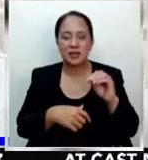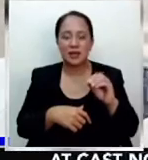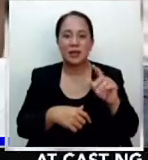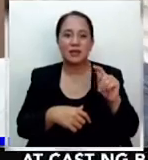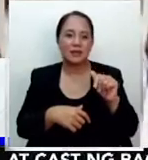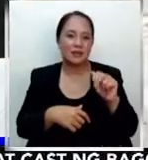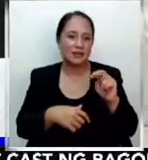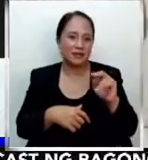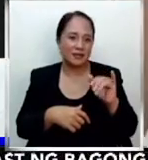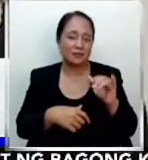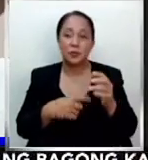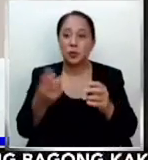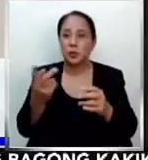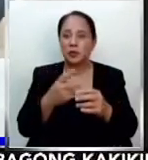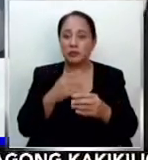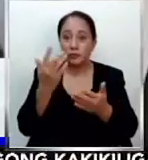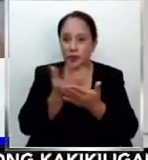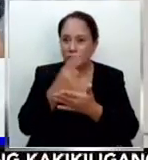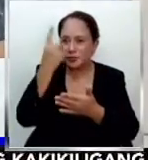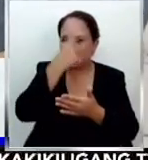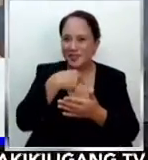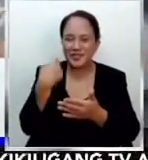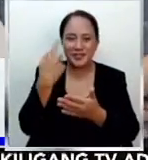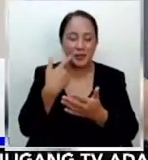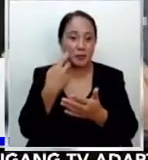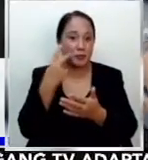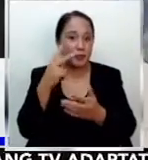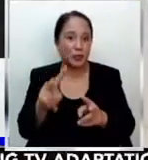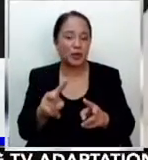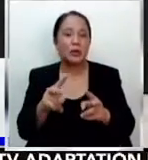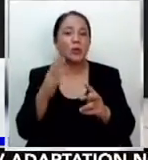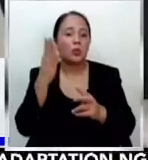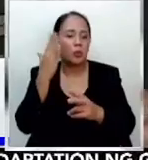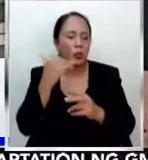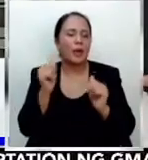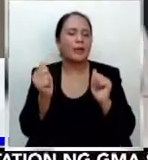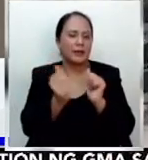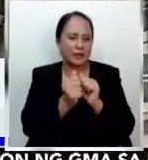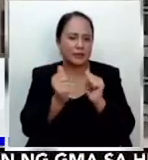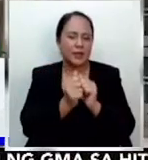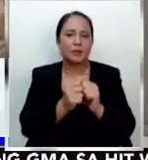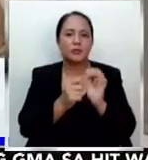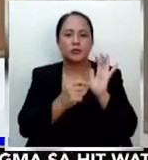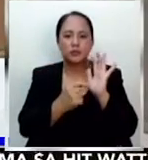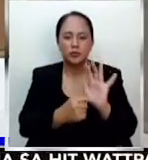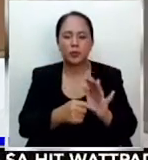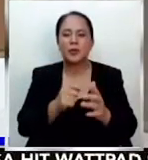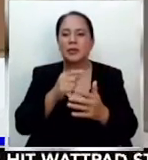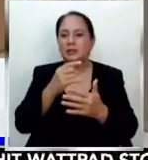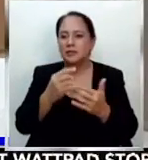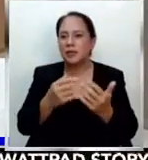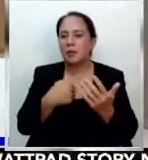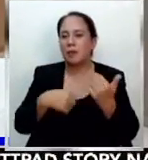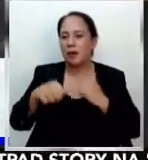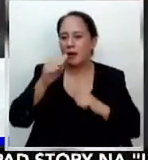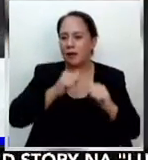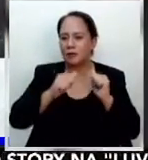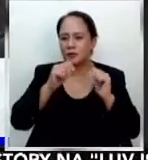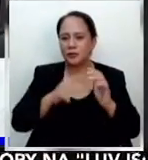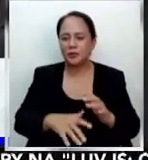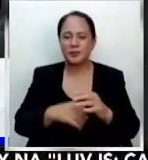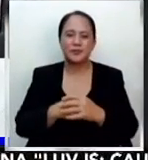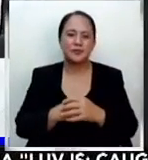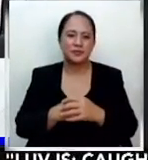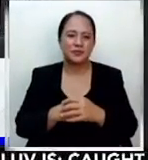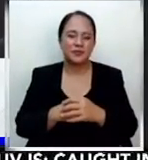lang fresh faces ng Kapuso ang mapapanood dahil kasama rin sa series ang ilang batikang aktor sa industriya.